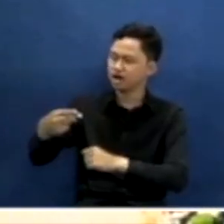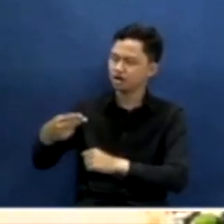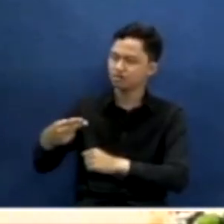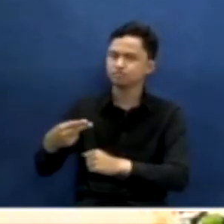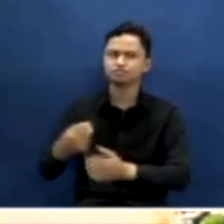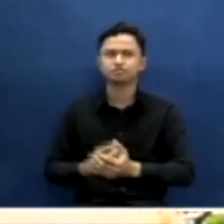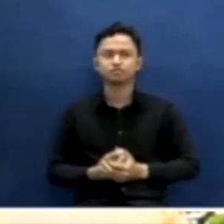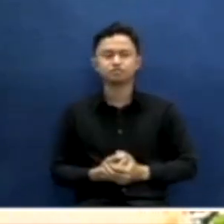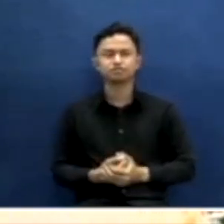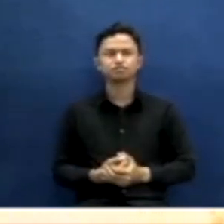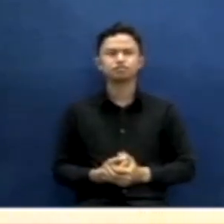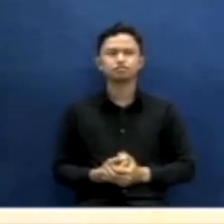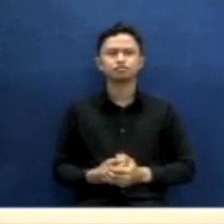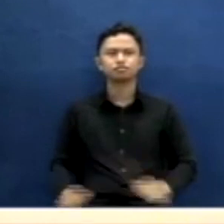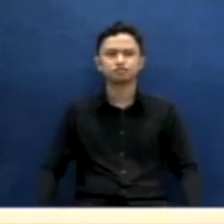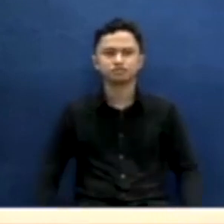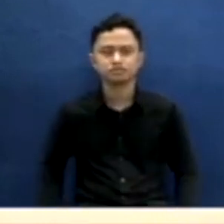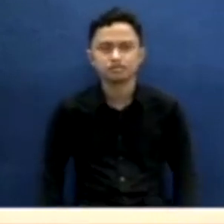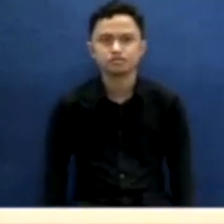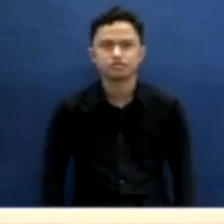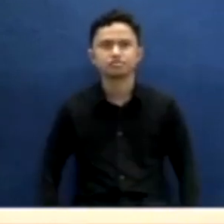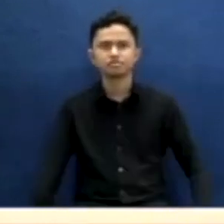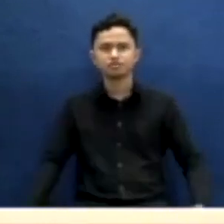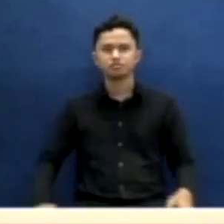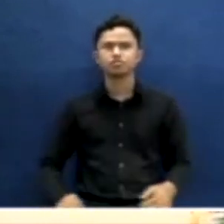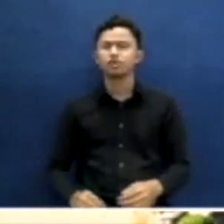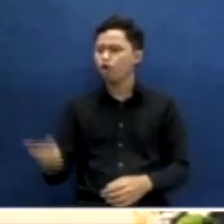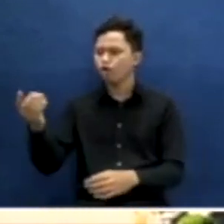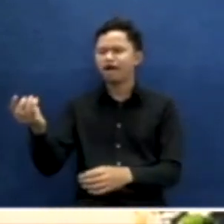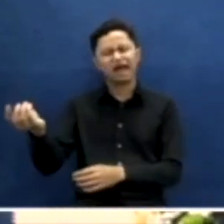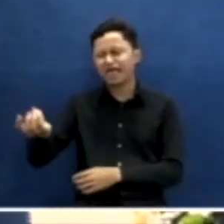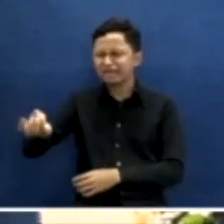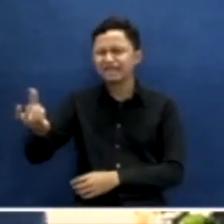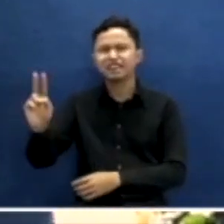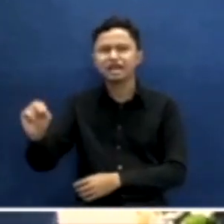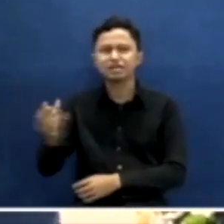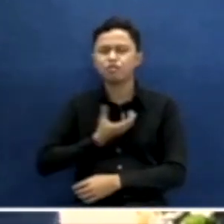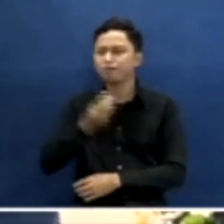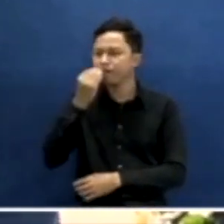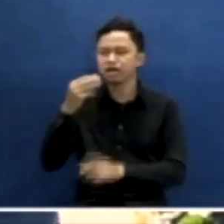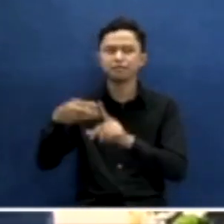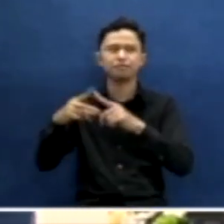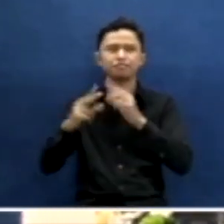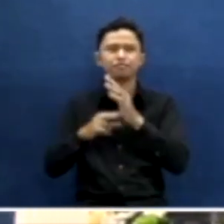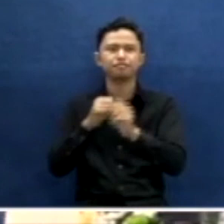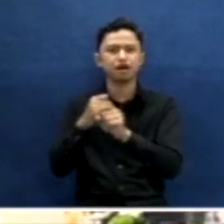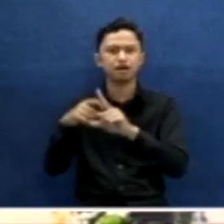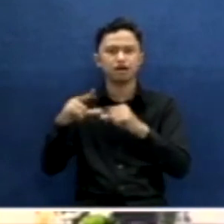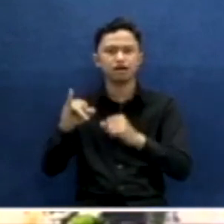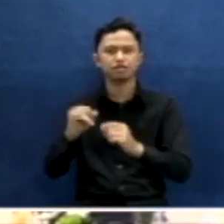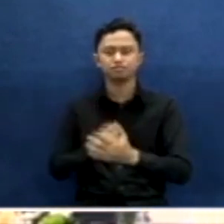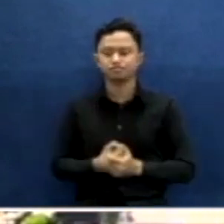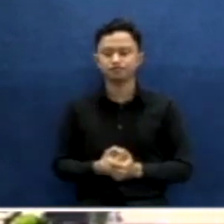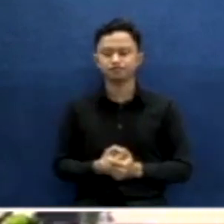politeisdankoloni-kolonisetanmereka .Lalumerekahampirmemakanbangkai.Ketika merekahendakmemakanbangkai,Allah